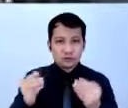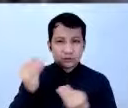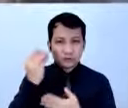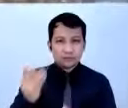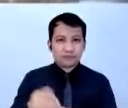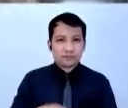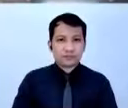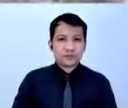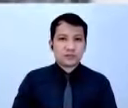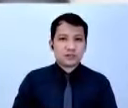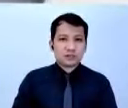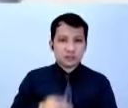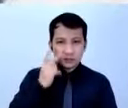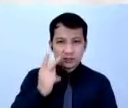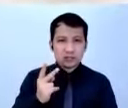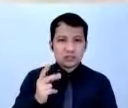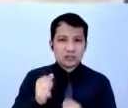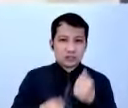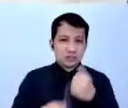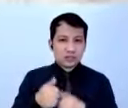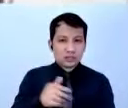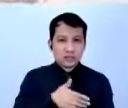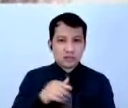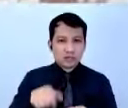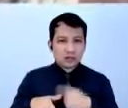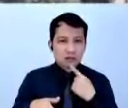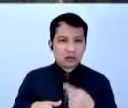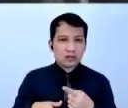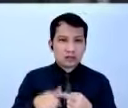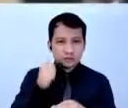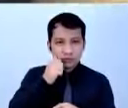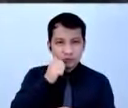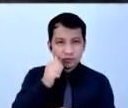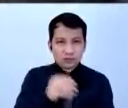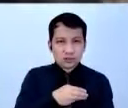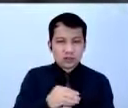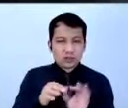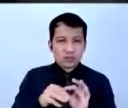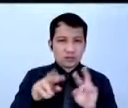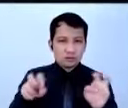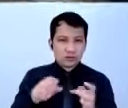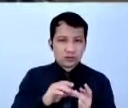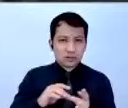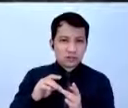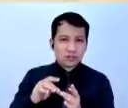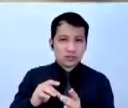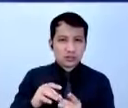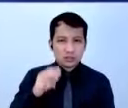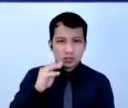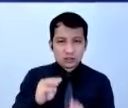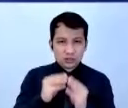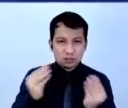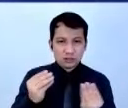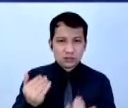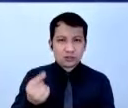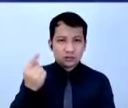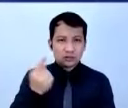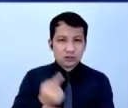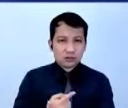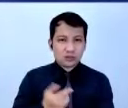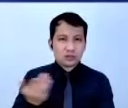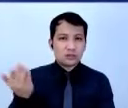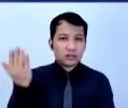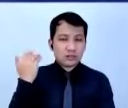dyan, tampok din ang singer sa cover ng Women in Music Special Issue ng magazine ngayong buwan. Last Thursday